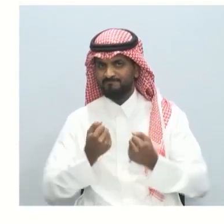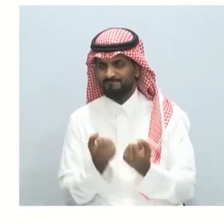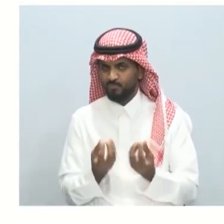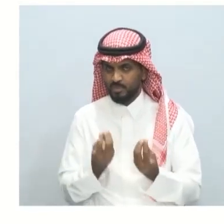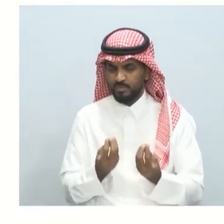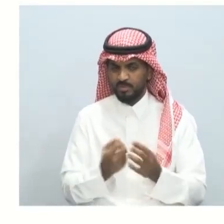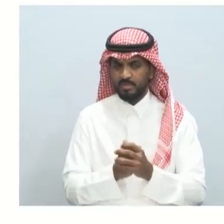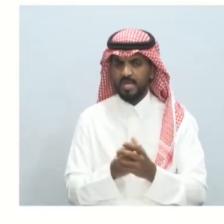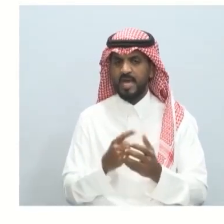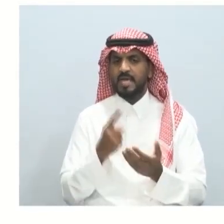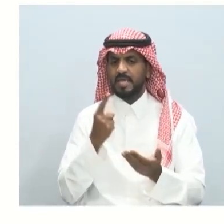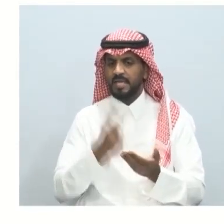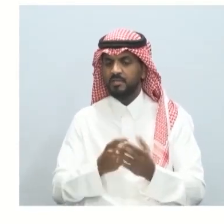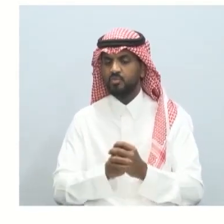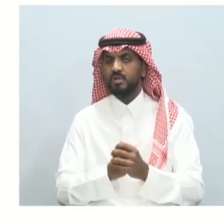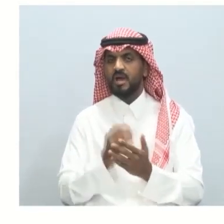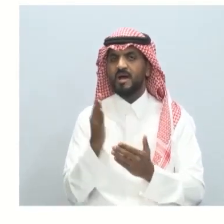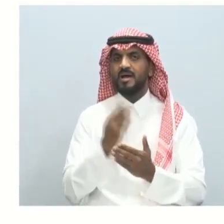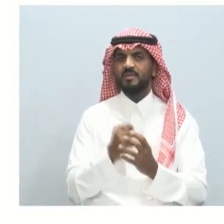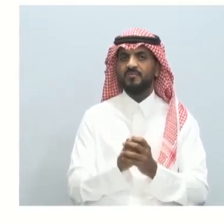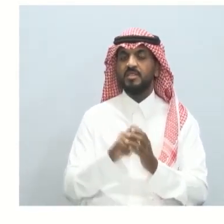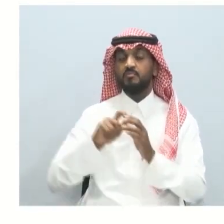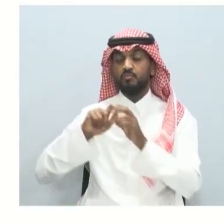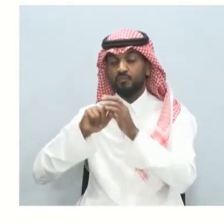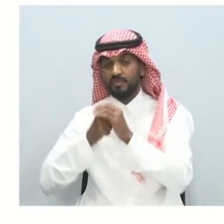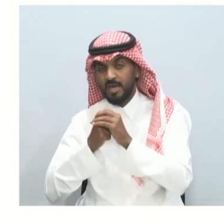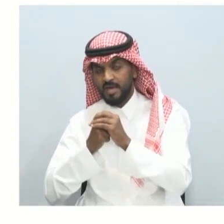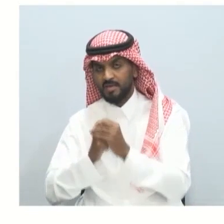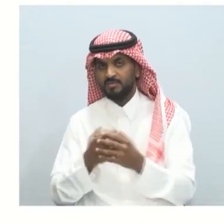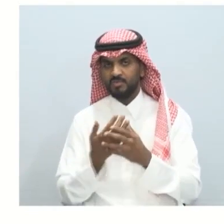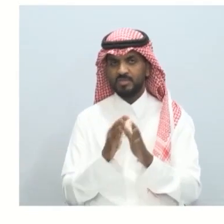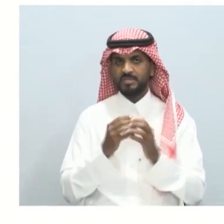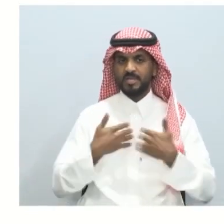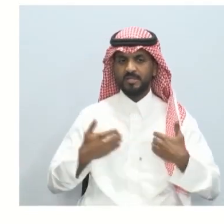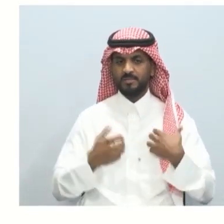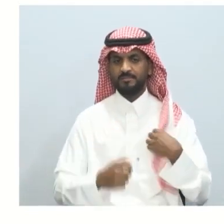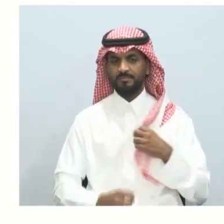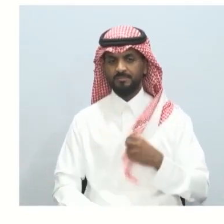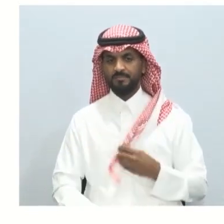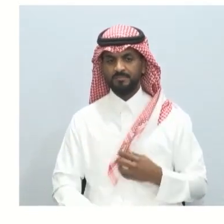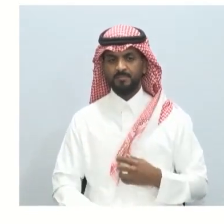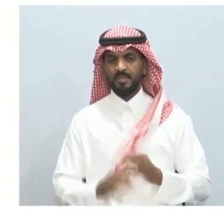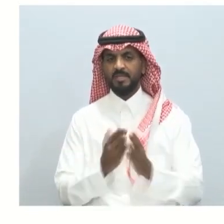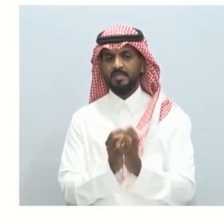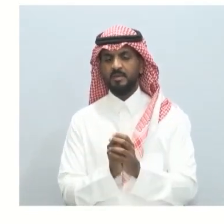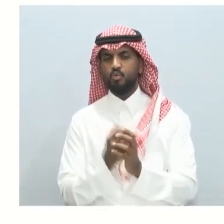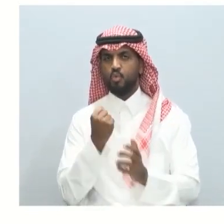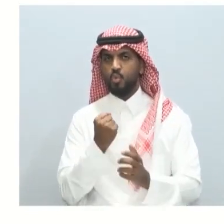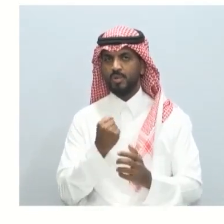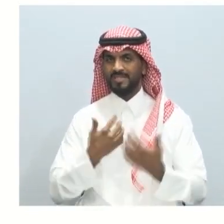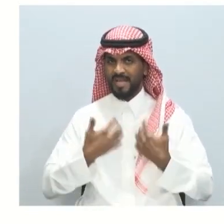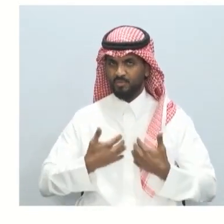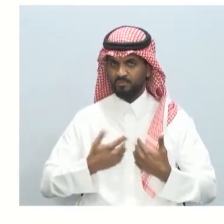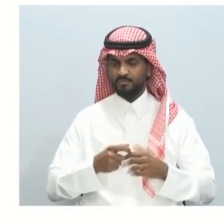دائما ان يكون كوبك خاليا فهذا هو مفتاح السعاده الكتاب قوه التحكم في